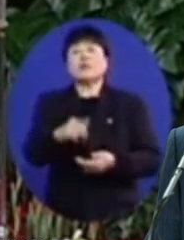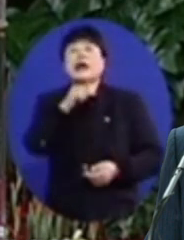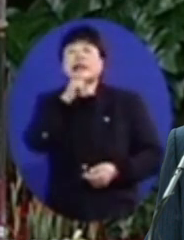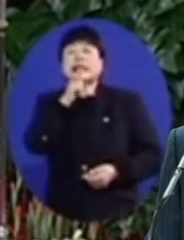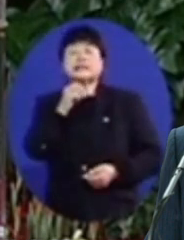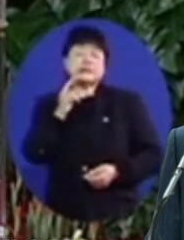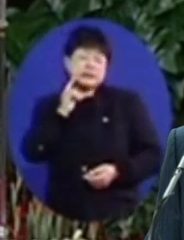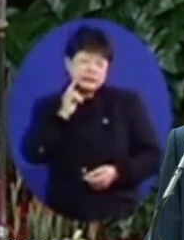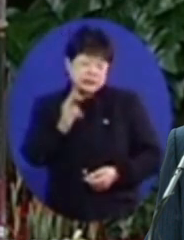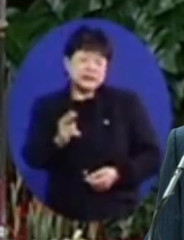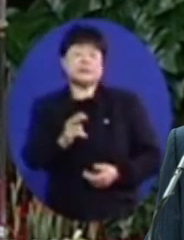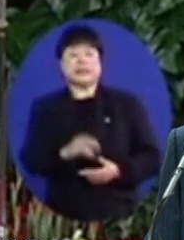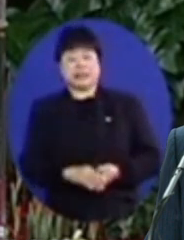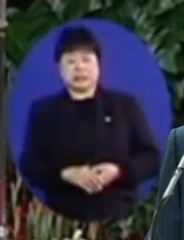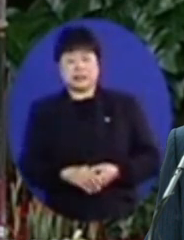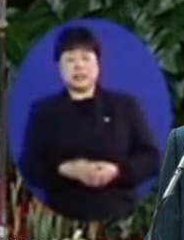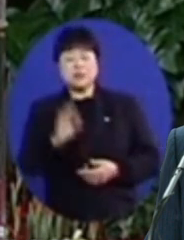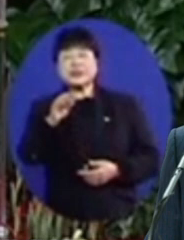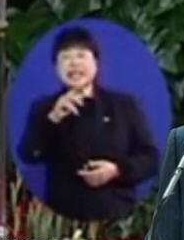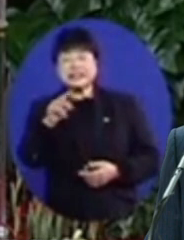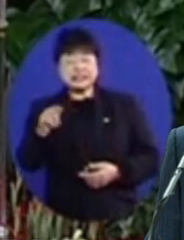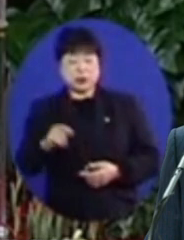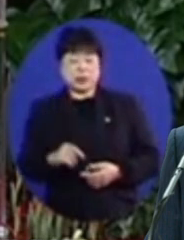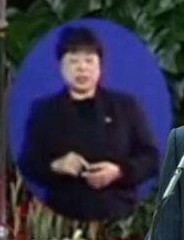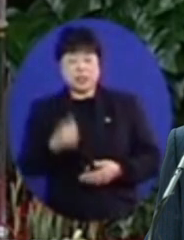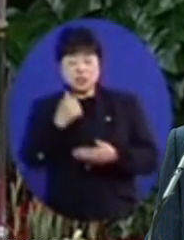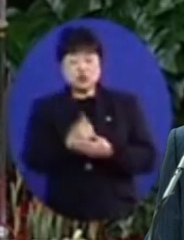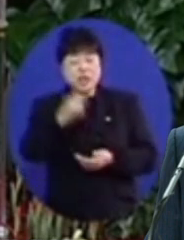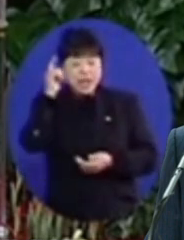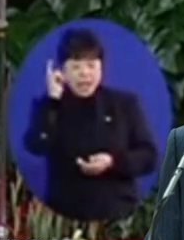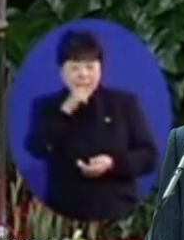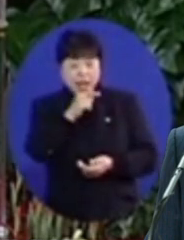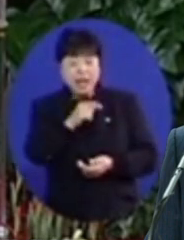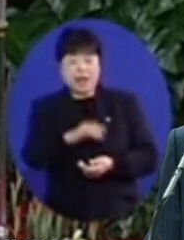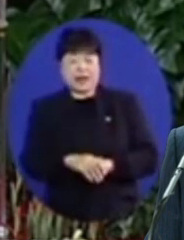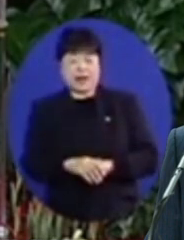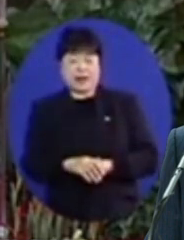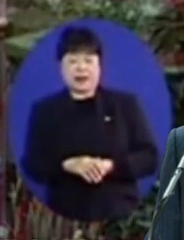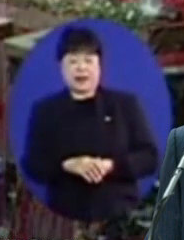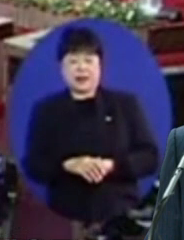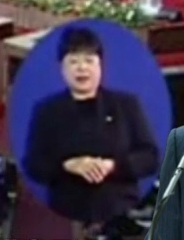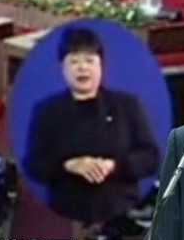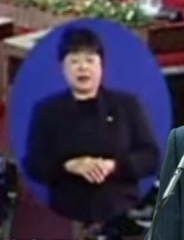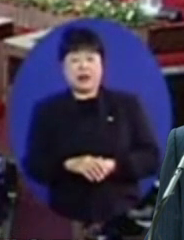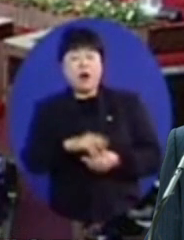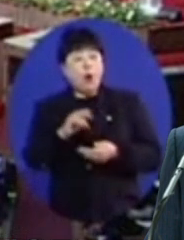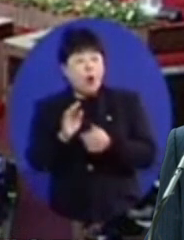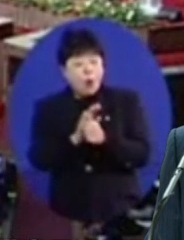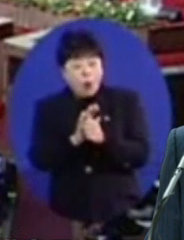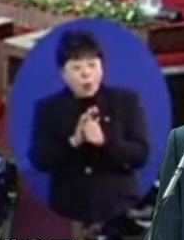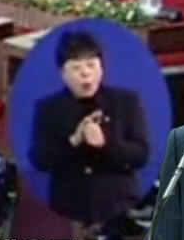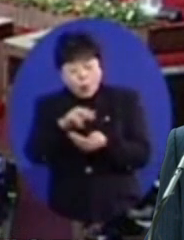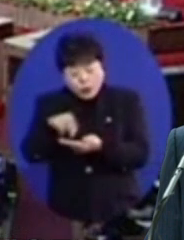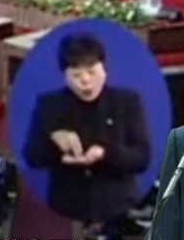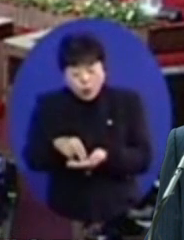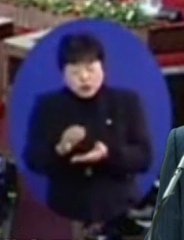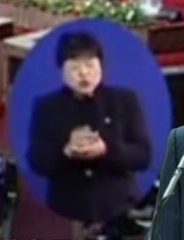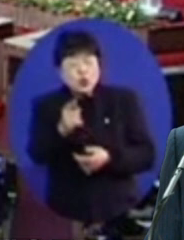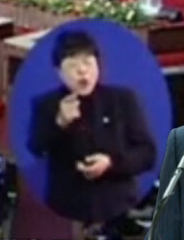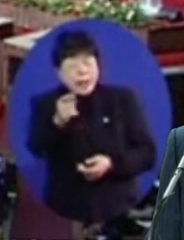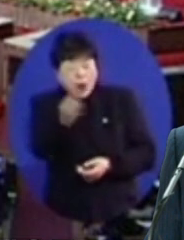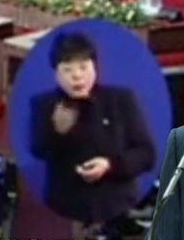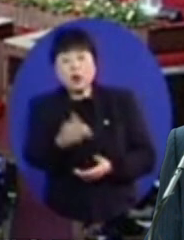가난이다 트랜스 베이컨은 죄악의 고독이란 한 사람의 치유도 없다는 것이라고 말하는 것입니다이